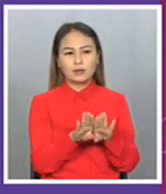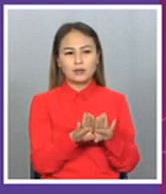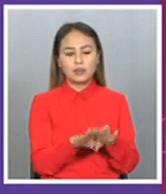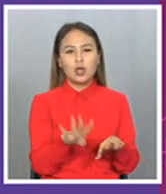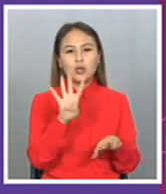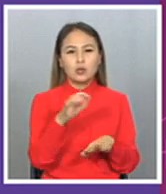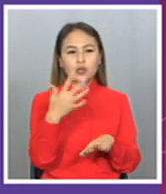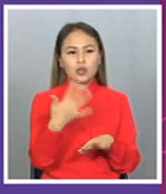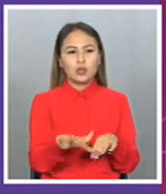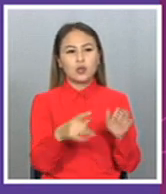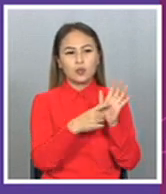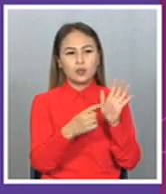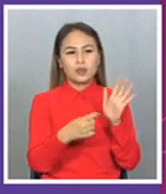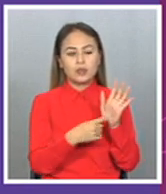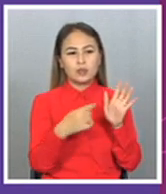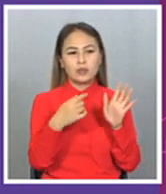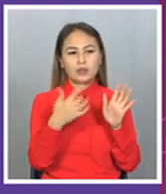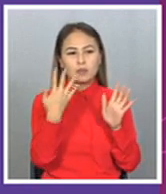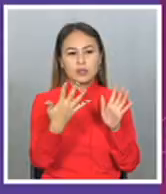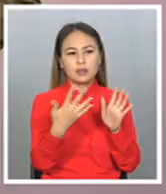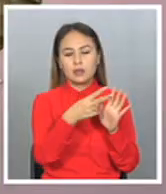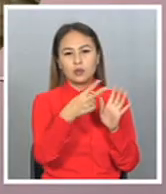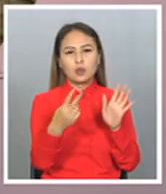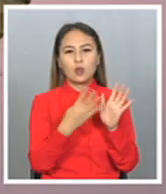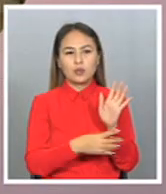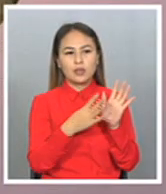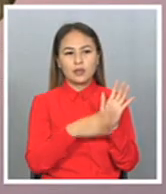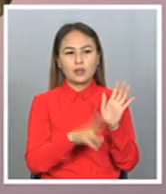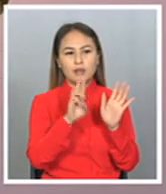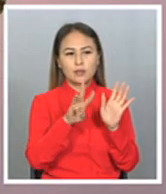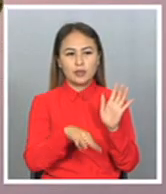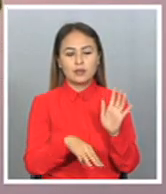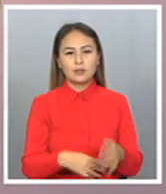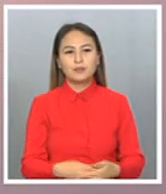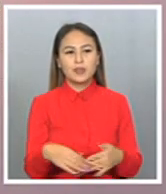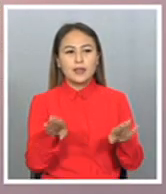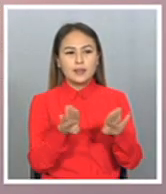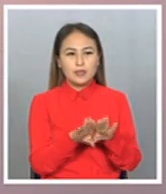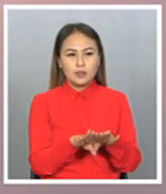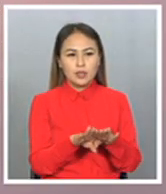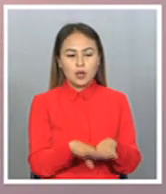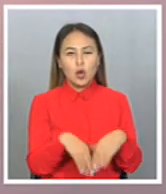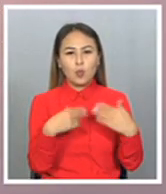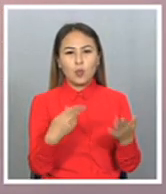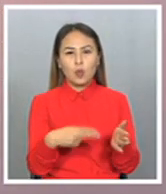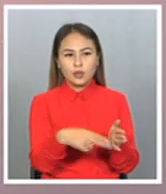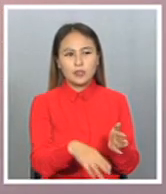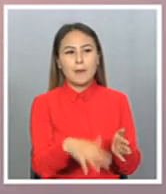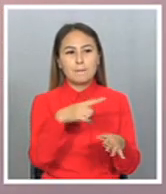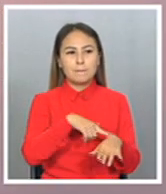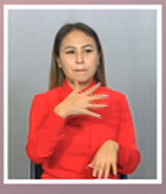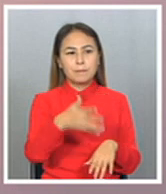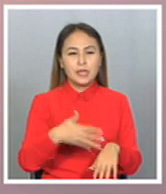450 мен 5 сандарының бөліндісі 90-ға тең. Демек, пойыз 5